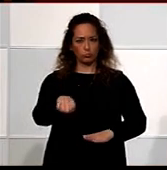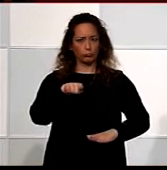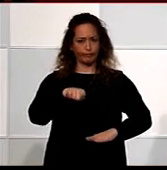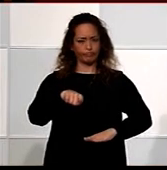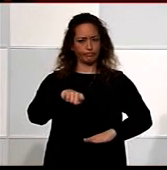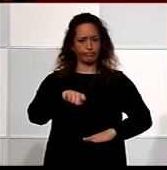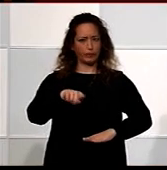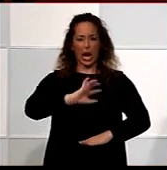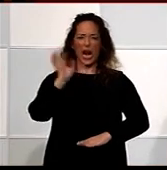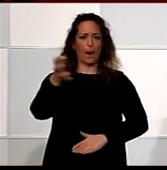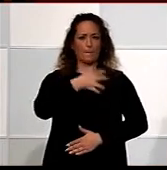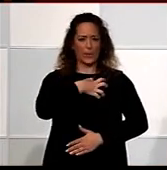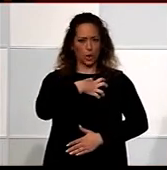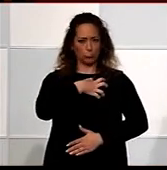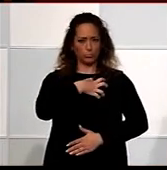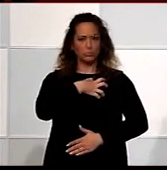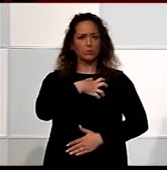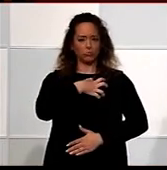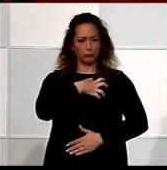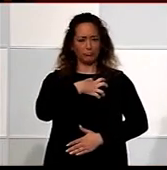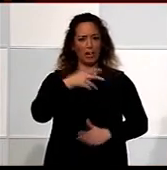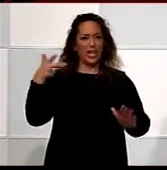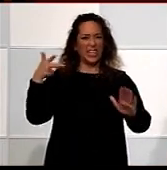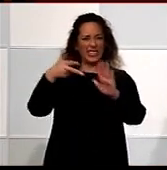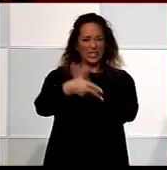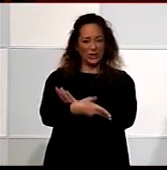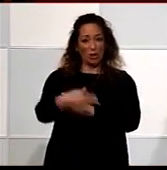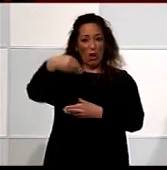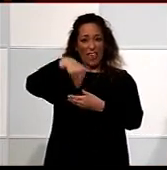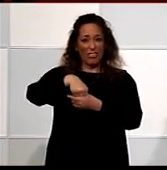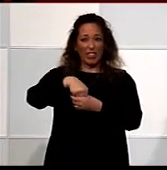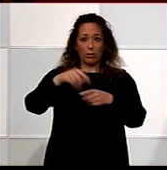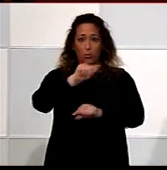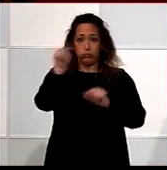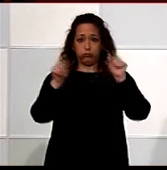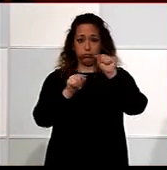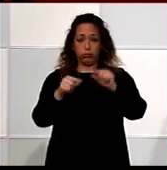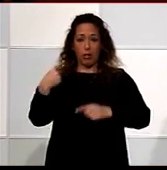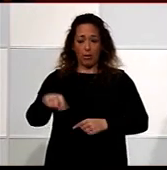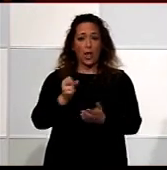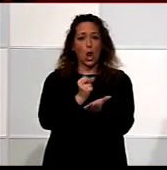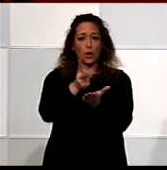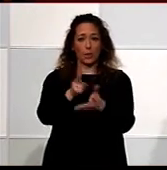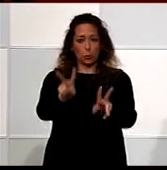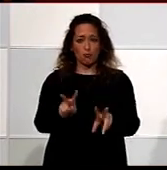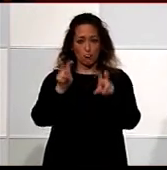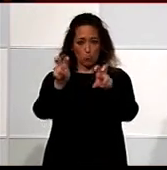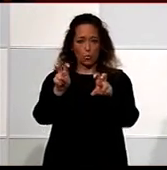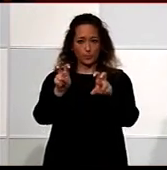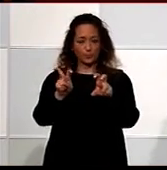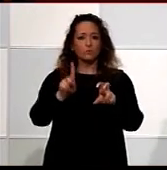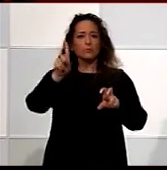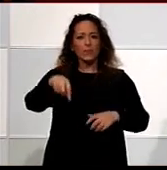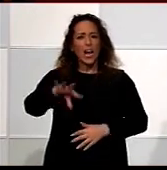i heroïnes d'aquesta història plena d'incerteses i de nous reptes. Heu tingut la